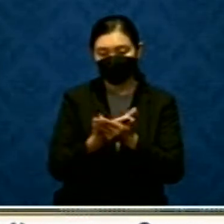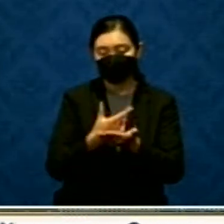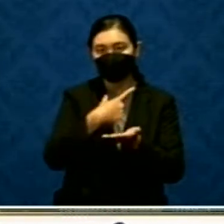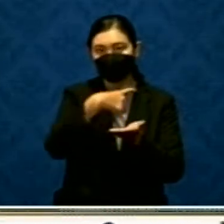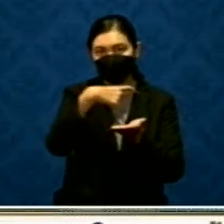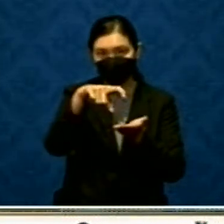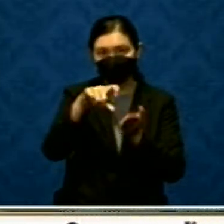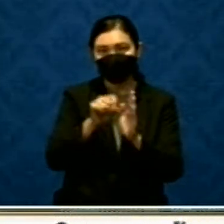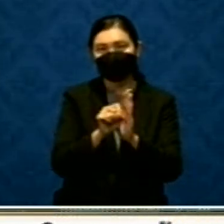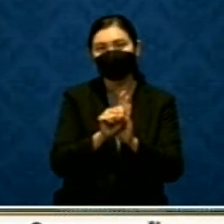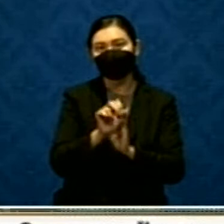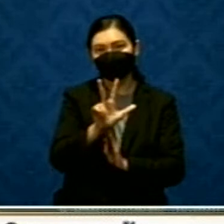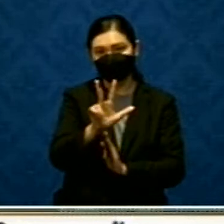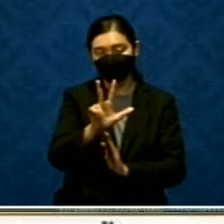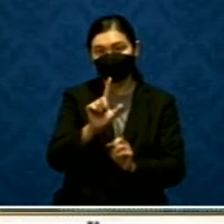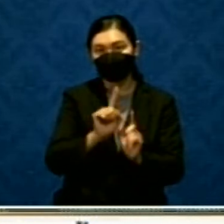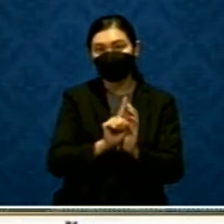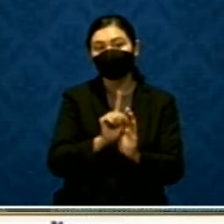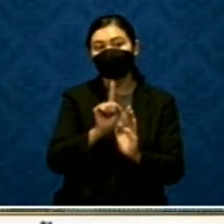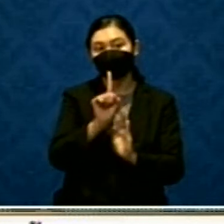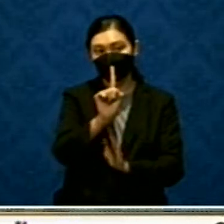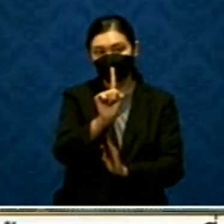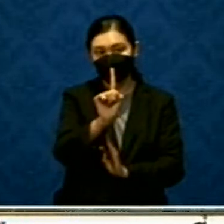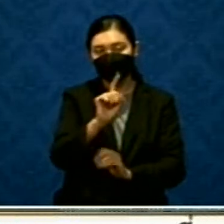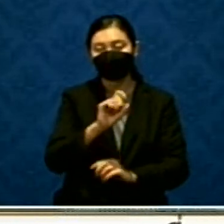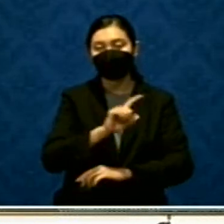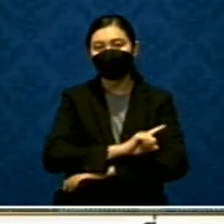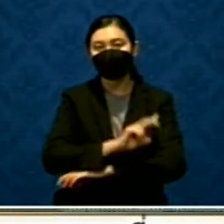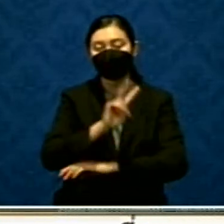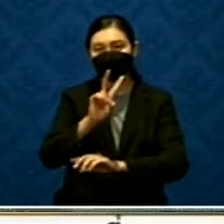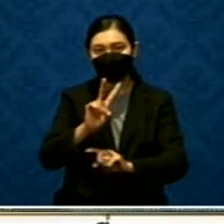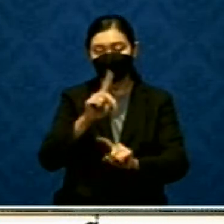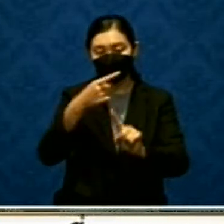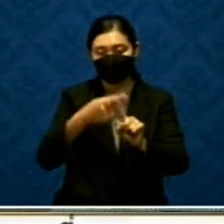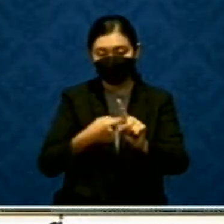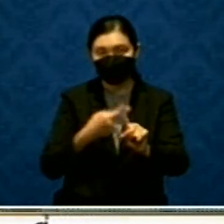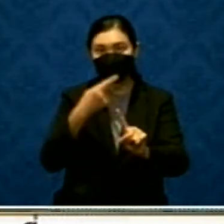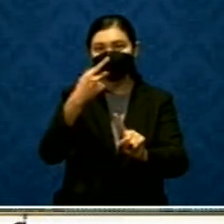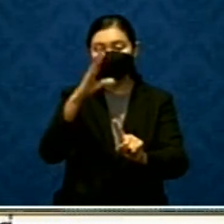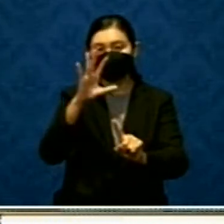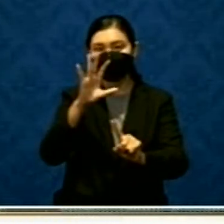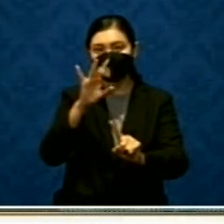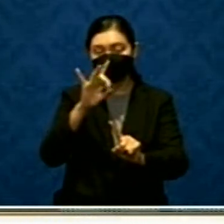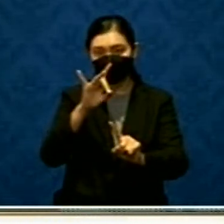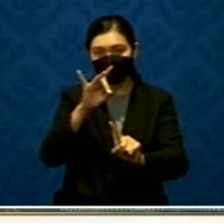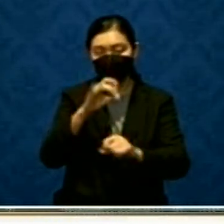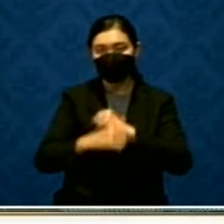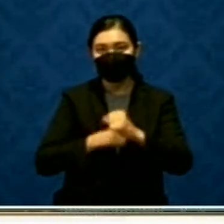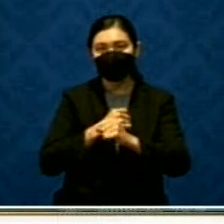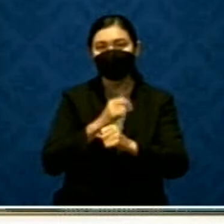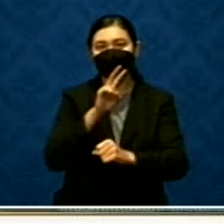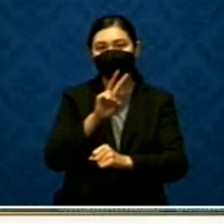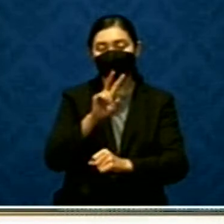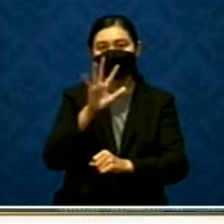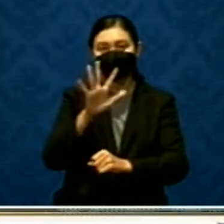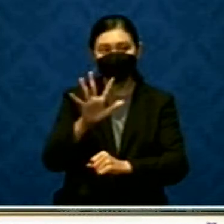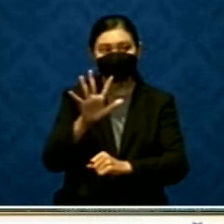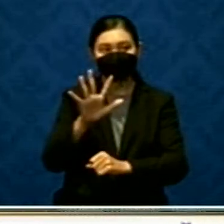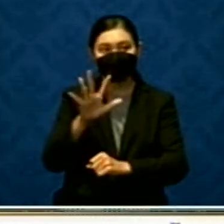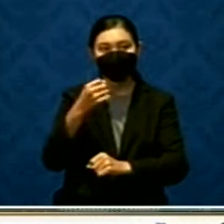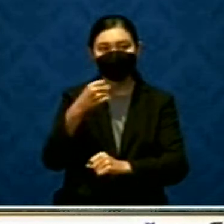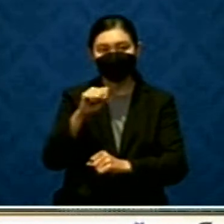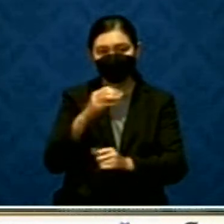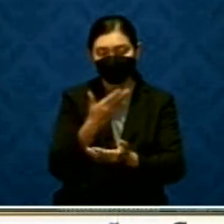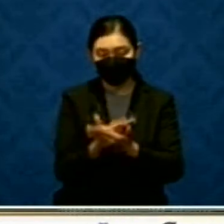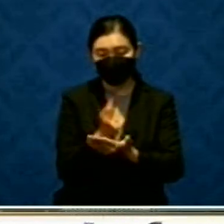ครั้งแรกนะครับวันที่2เดือนสิงหาคมปี2560จำนวนเงิน35ล้านบ